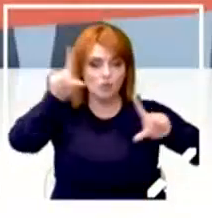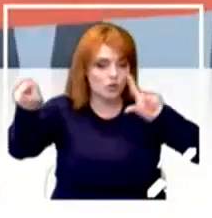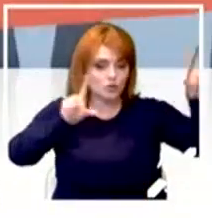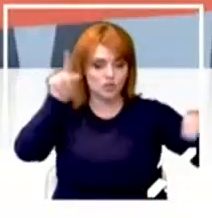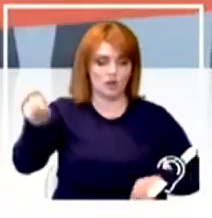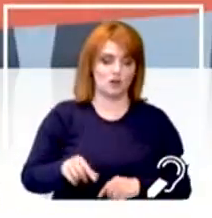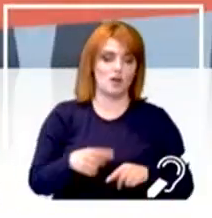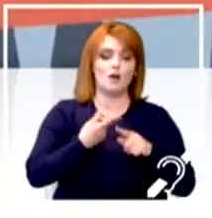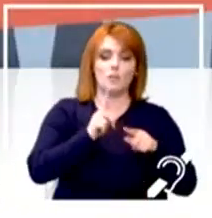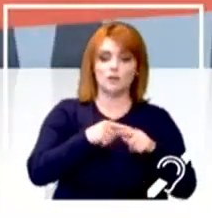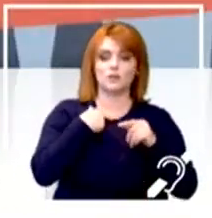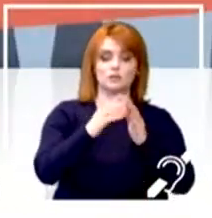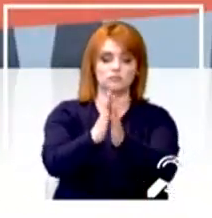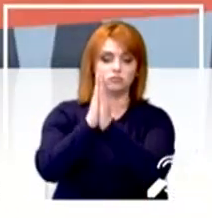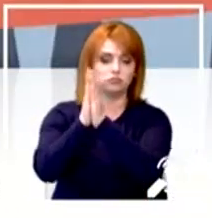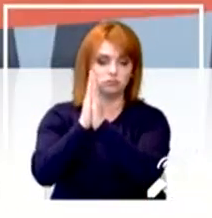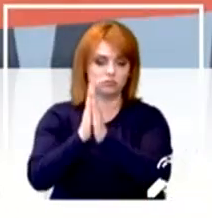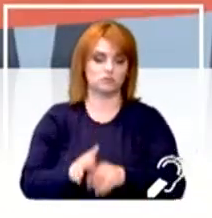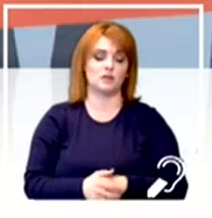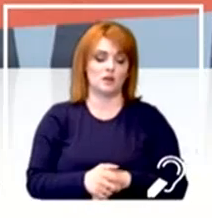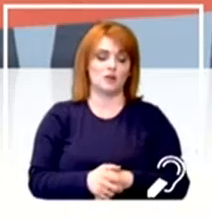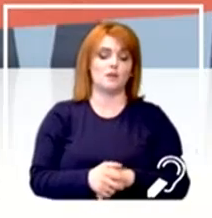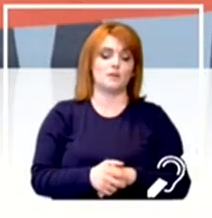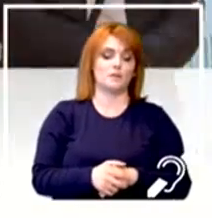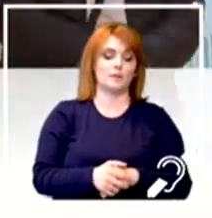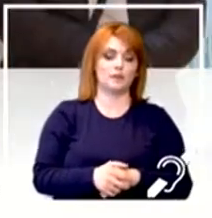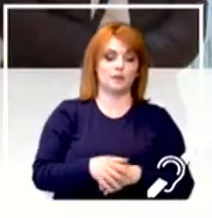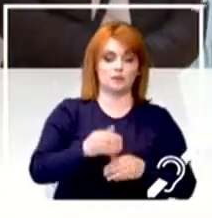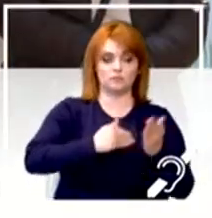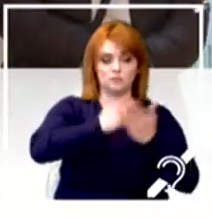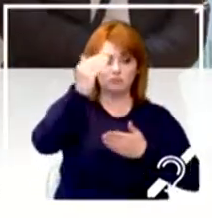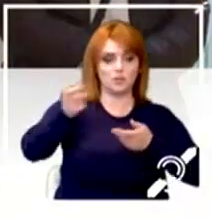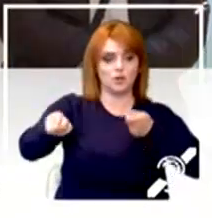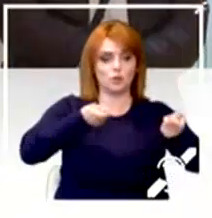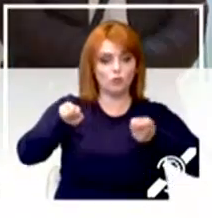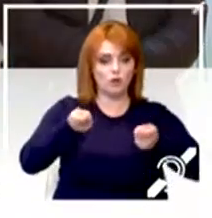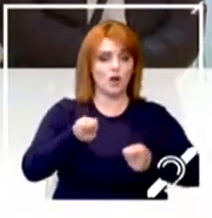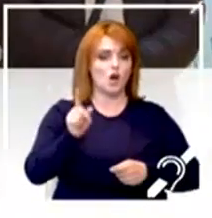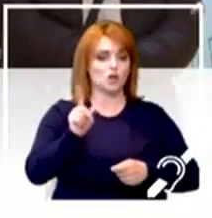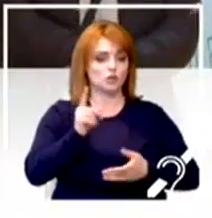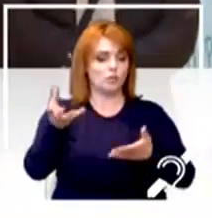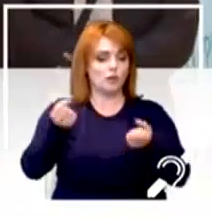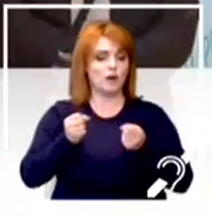fac un apel către cele trei puteri ai statului să întreprindă măsuri